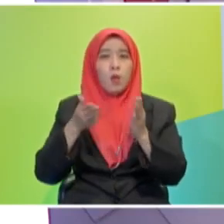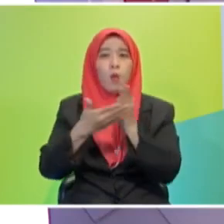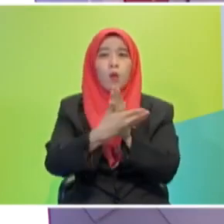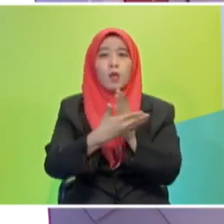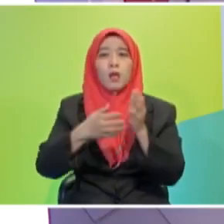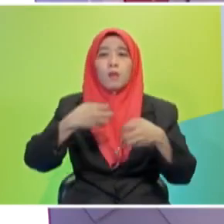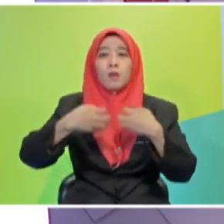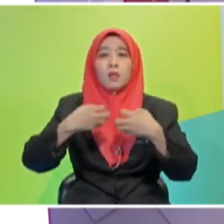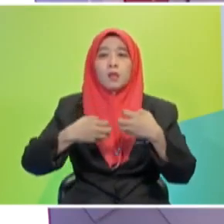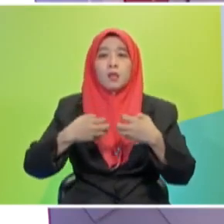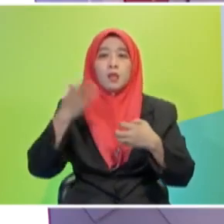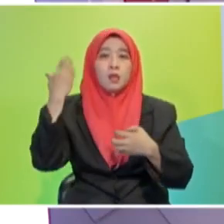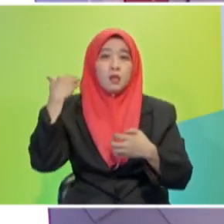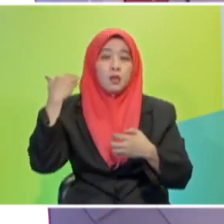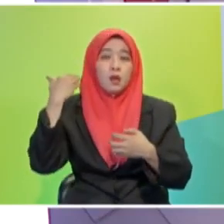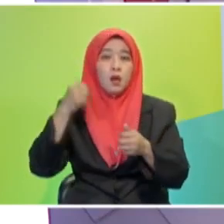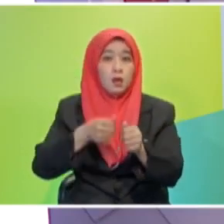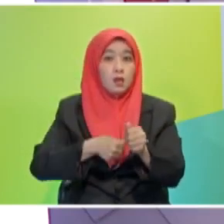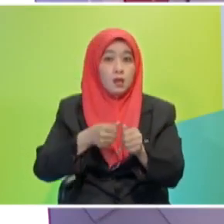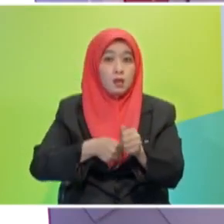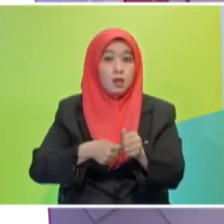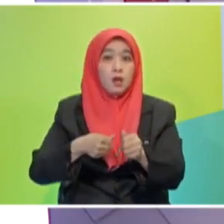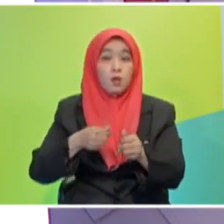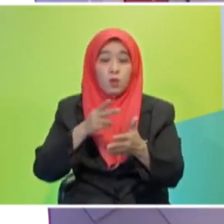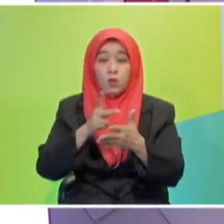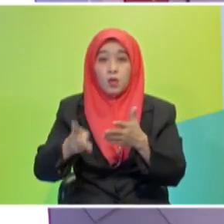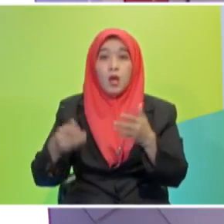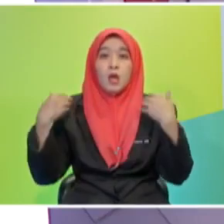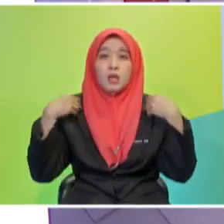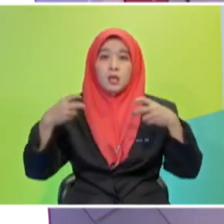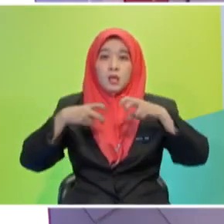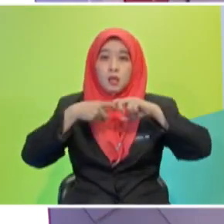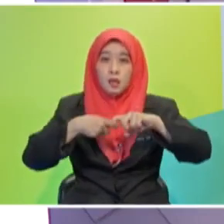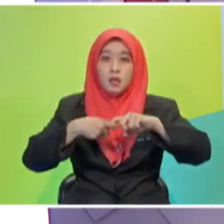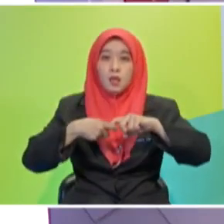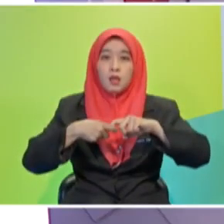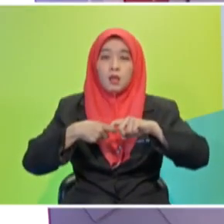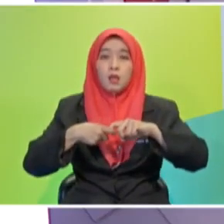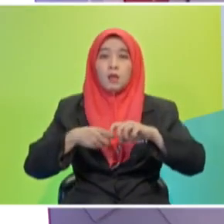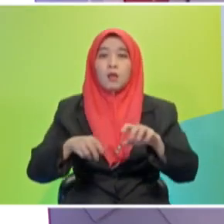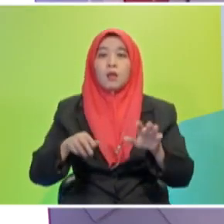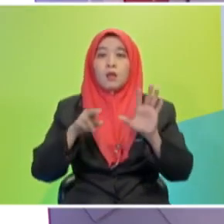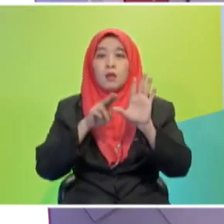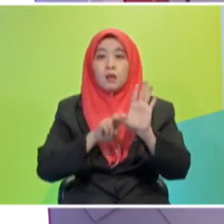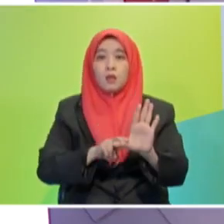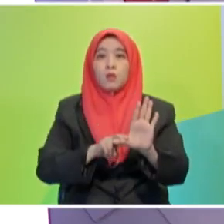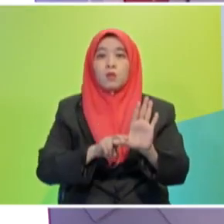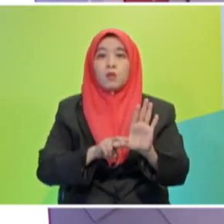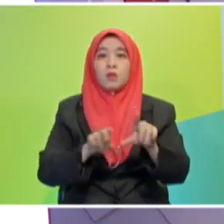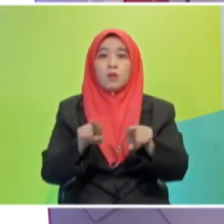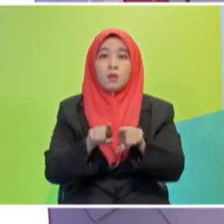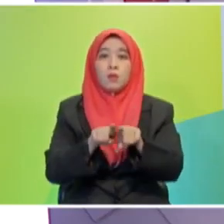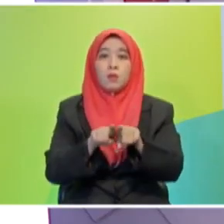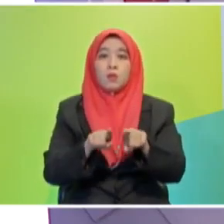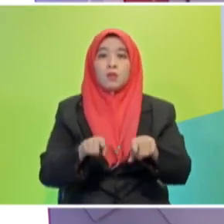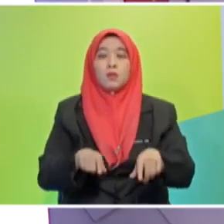faham setiap komponen yang terdapat dalam mesin basuh tu berkaitan lah. Dia bergantung di antara satu sama lain. Jadi